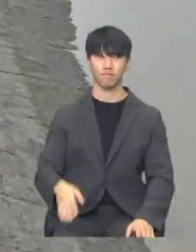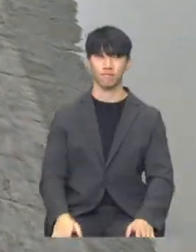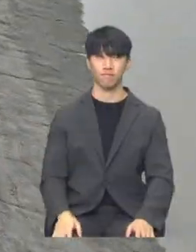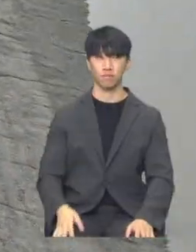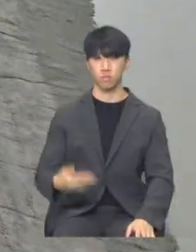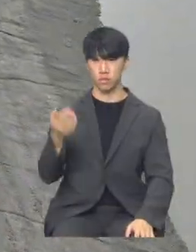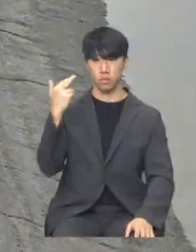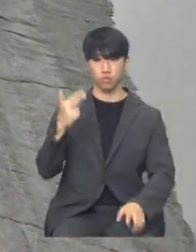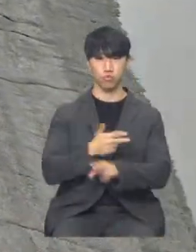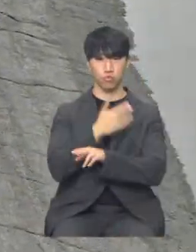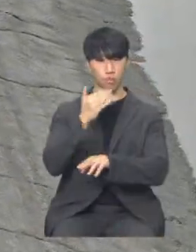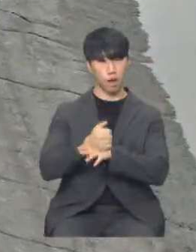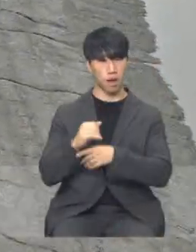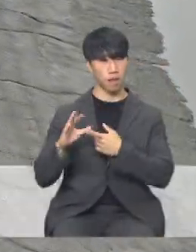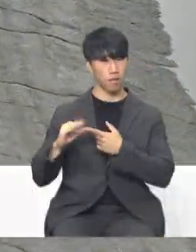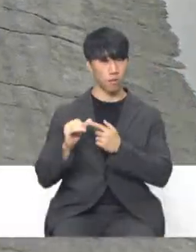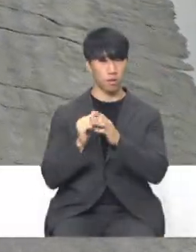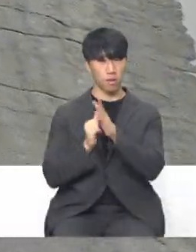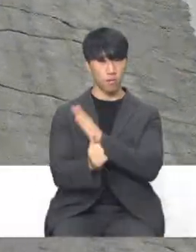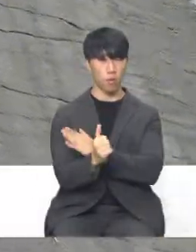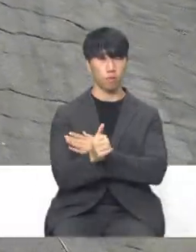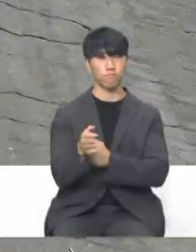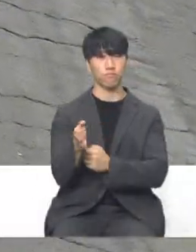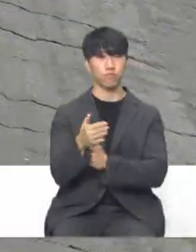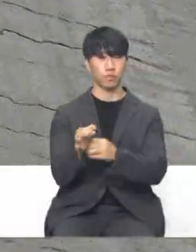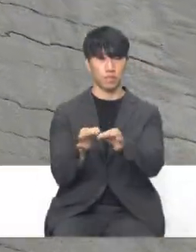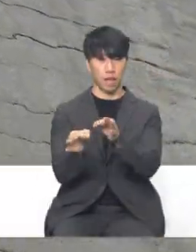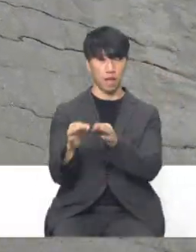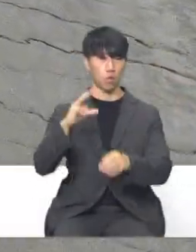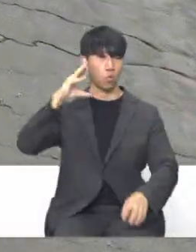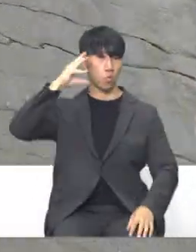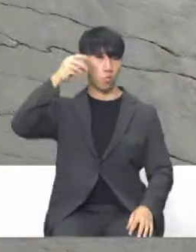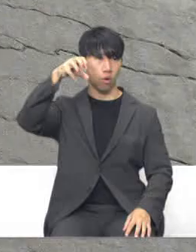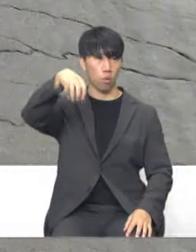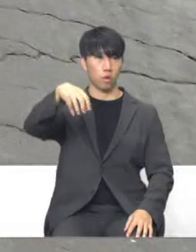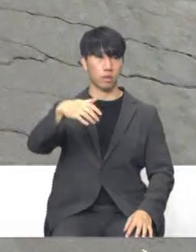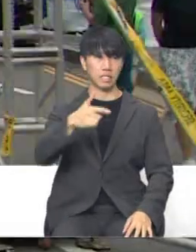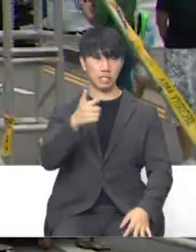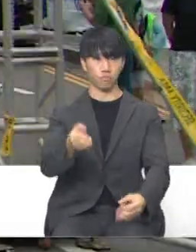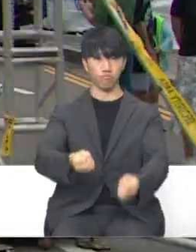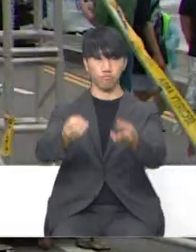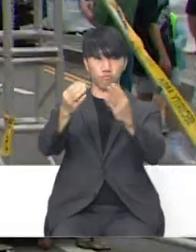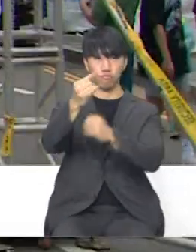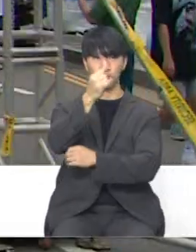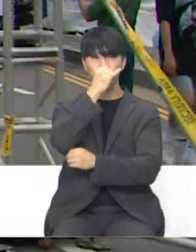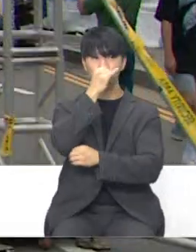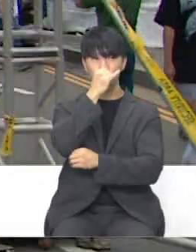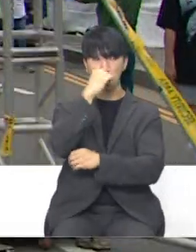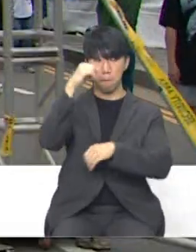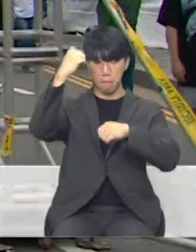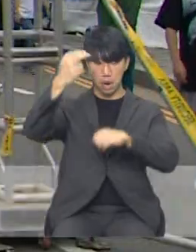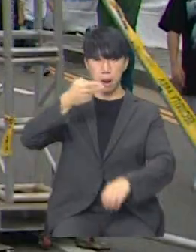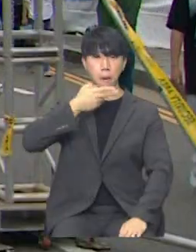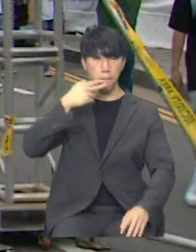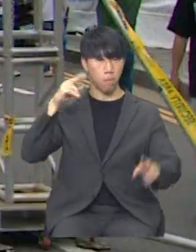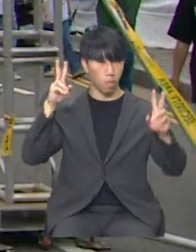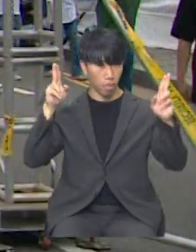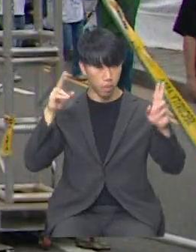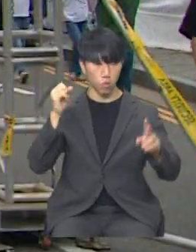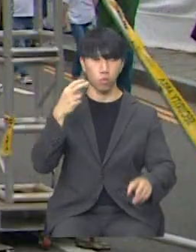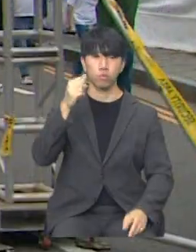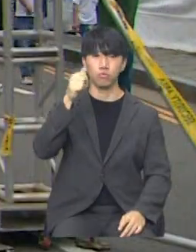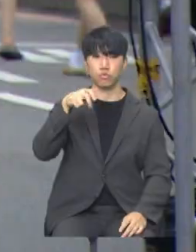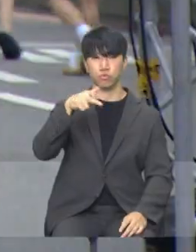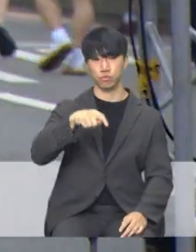지난 주말 인천 남동구의 대표 어시장 소래포구에서 축제가 열렸습니다. 다리 없는 꽃게 논란과 후쿠시마